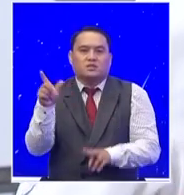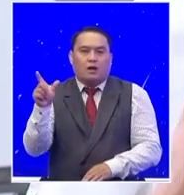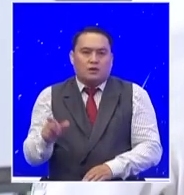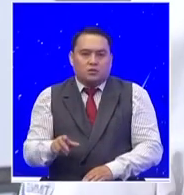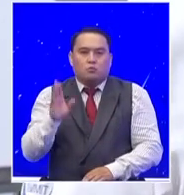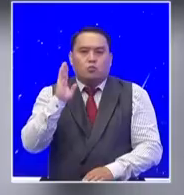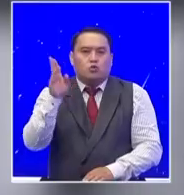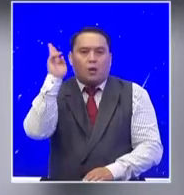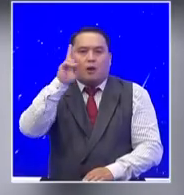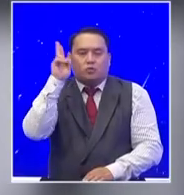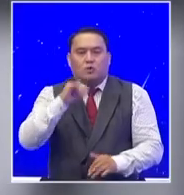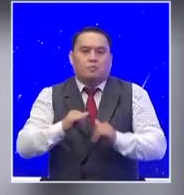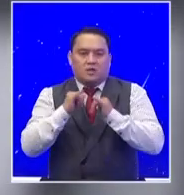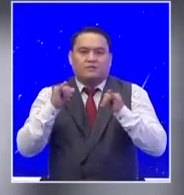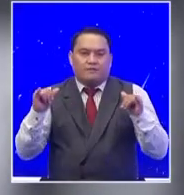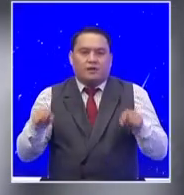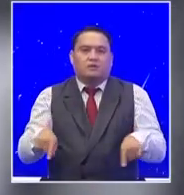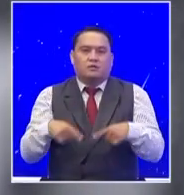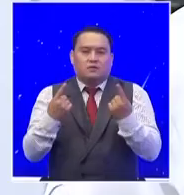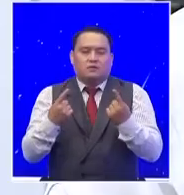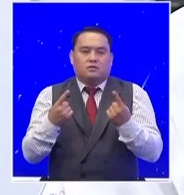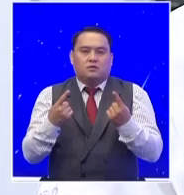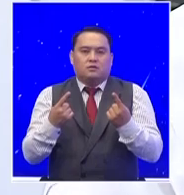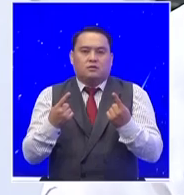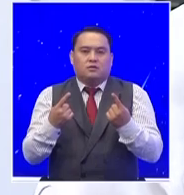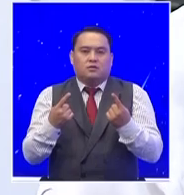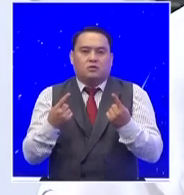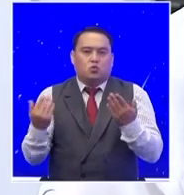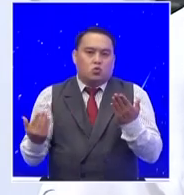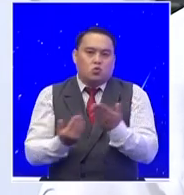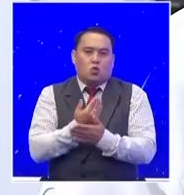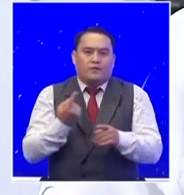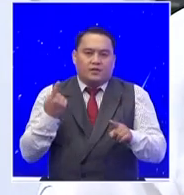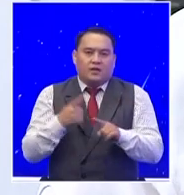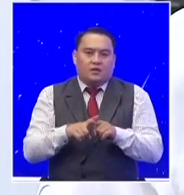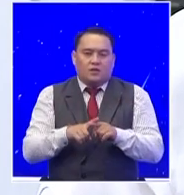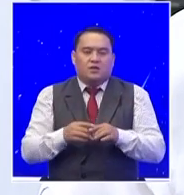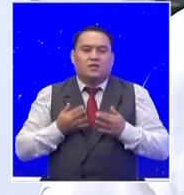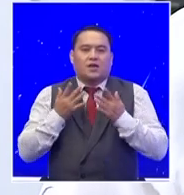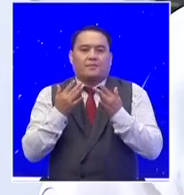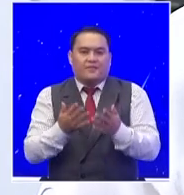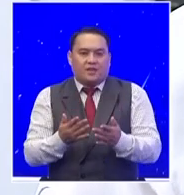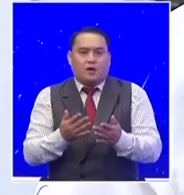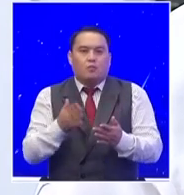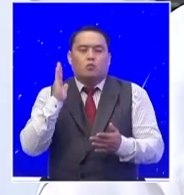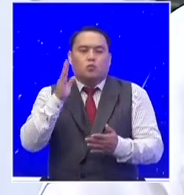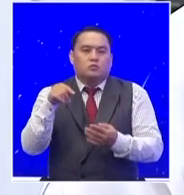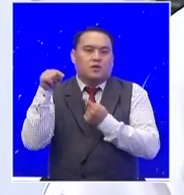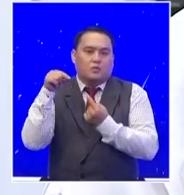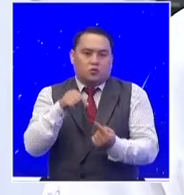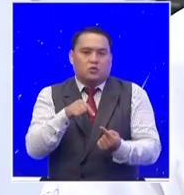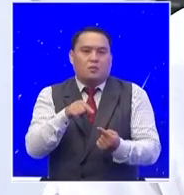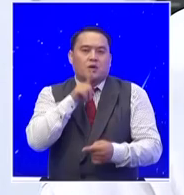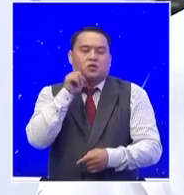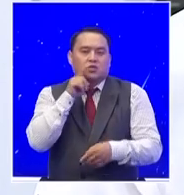и продвигать это все. Есть современные технологии, современные требования, которые мы будем соблюдать и обучать